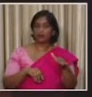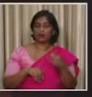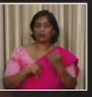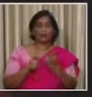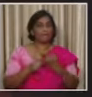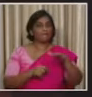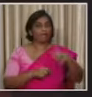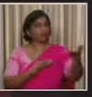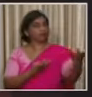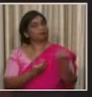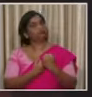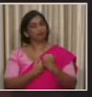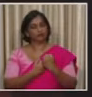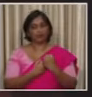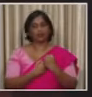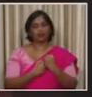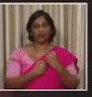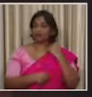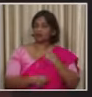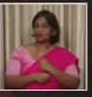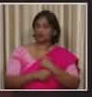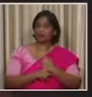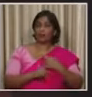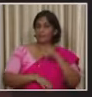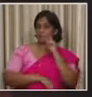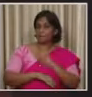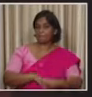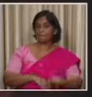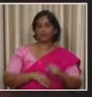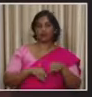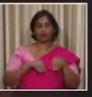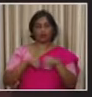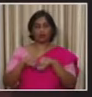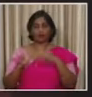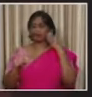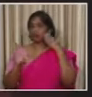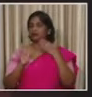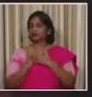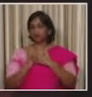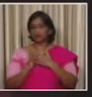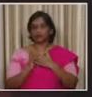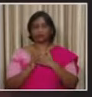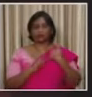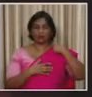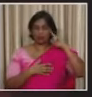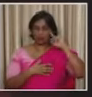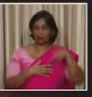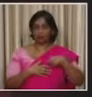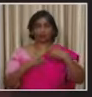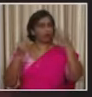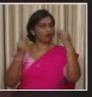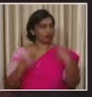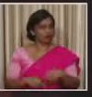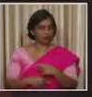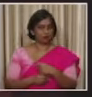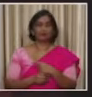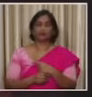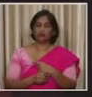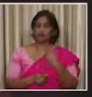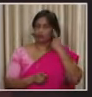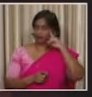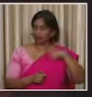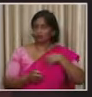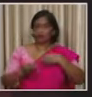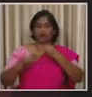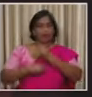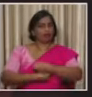මිලදී අරගෙන රජයේ කුමන්ත්‍රණකාරීව කෘෂිකර්මාන්තය හිතාමතාම වට්ටන්න